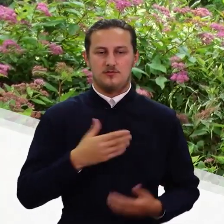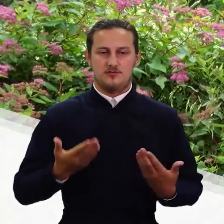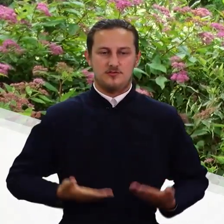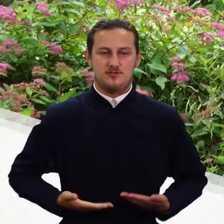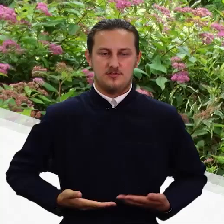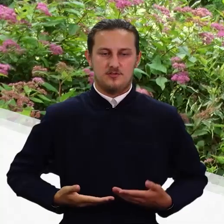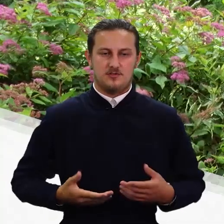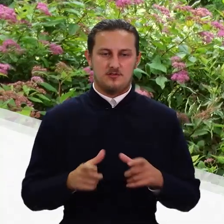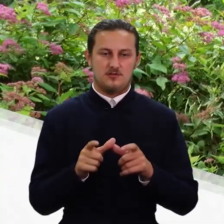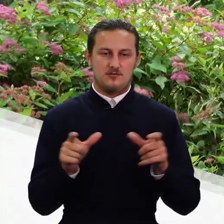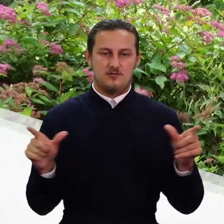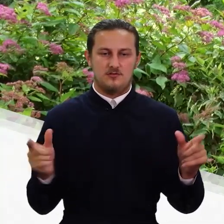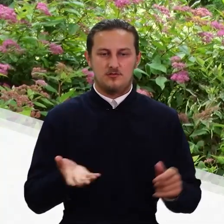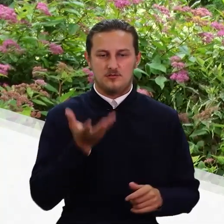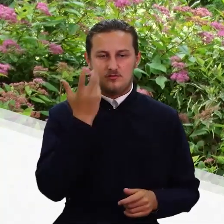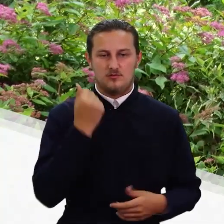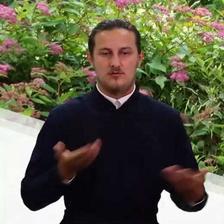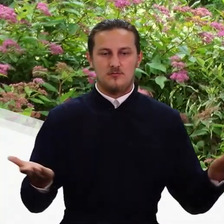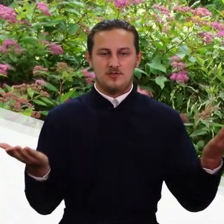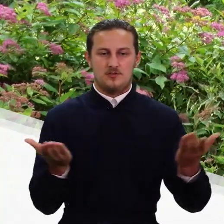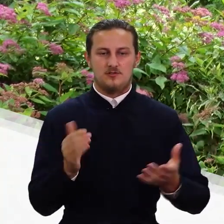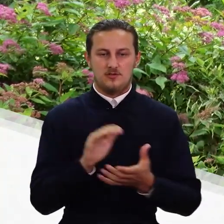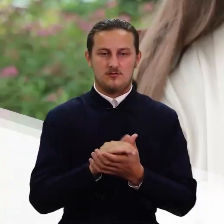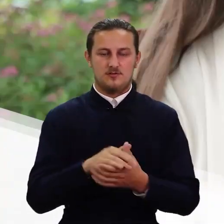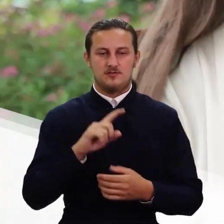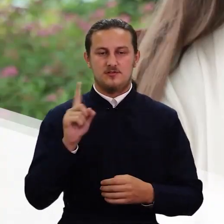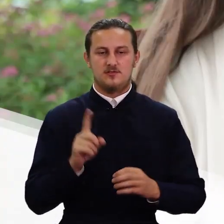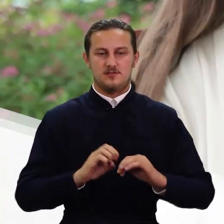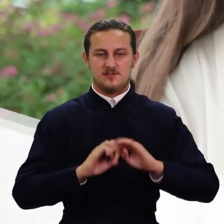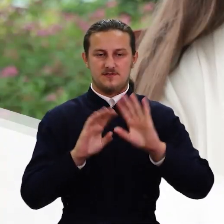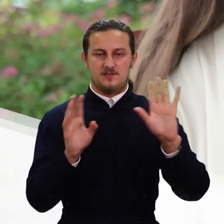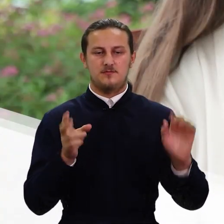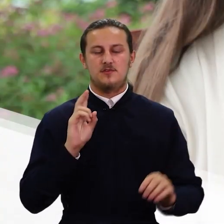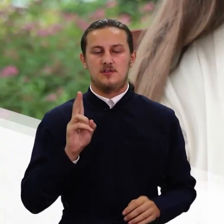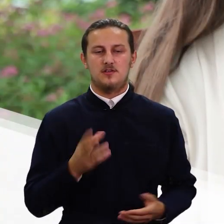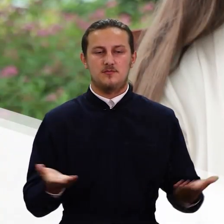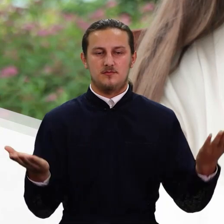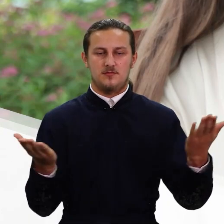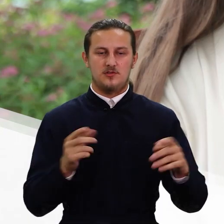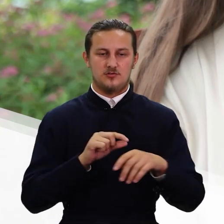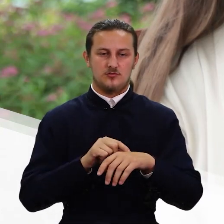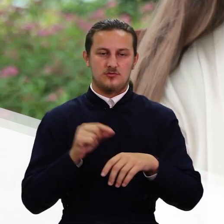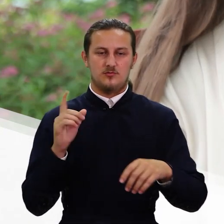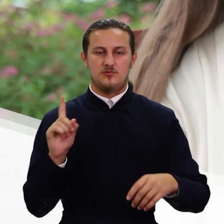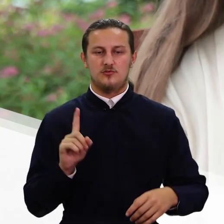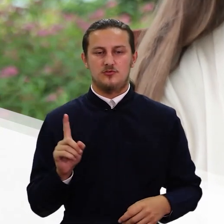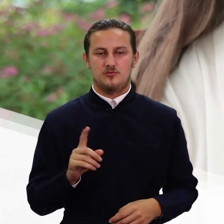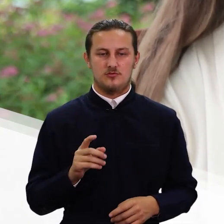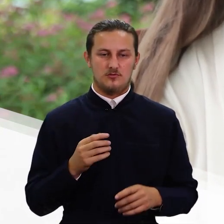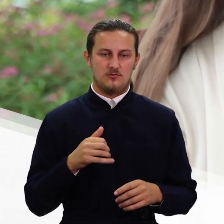життя людини. Коли ми знайомимося з святими, як ми відчуваємо, що вони святі? Передусім. Передусім це